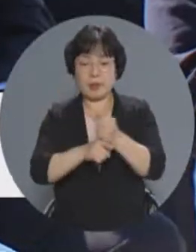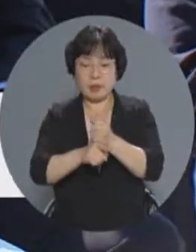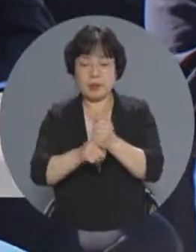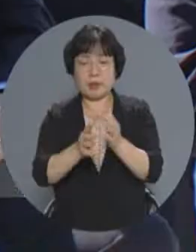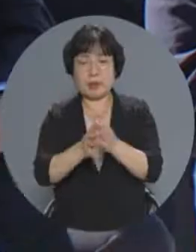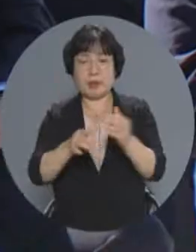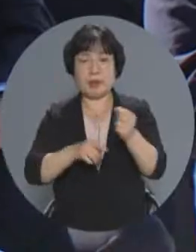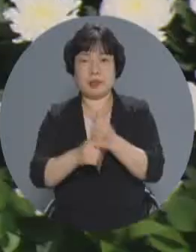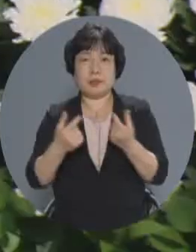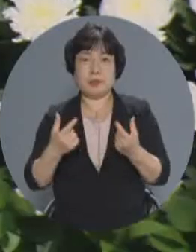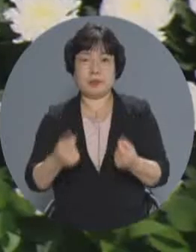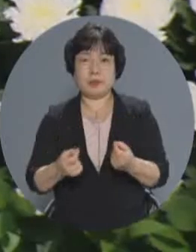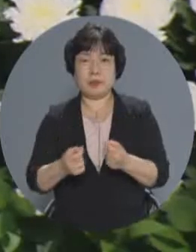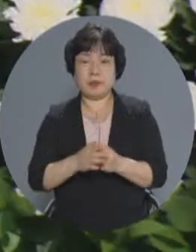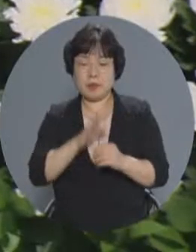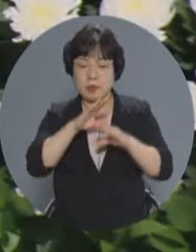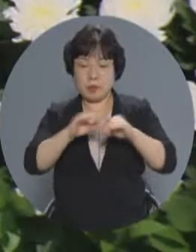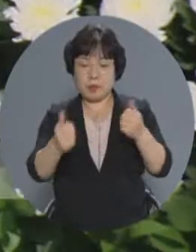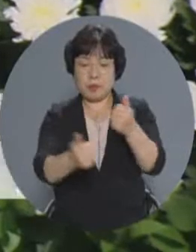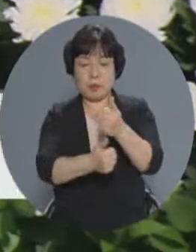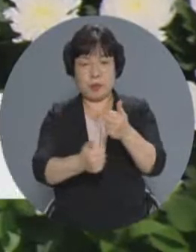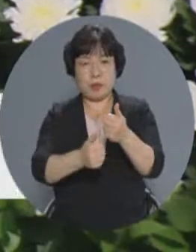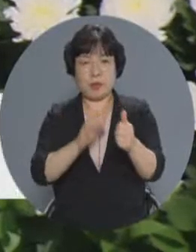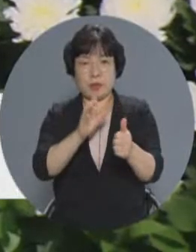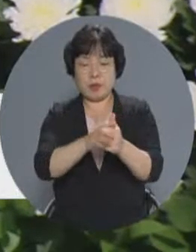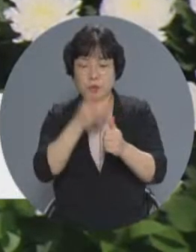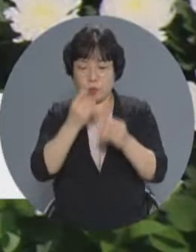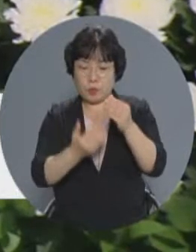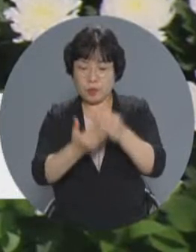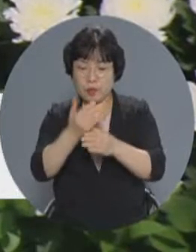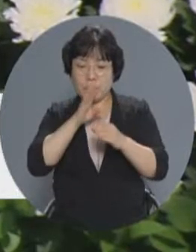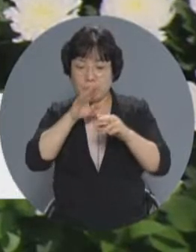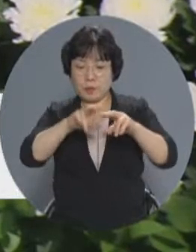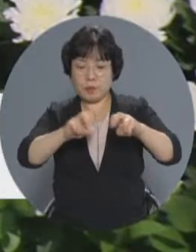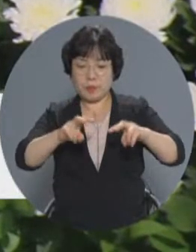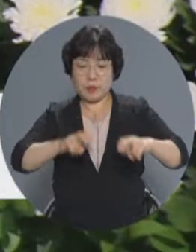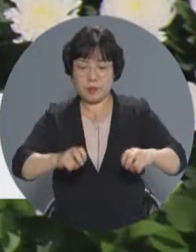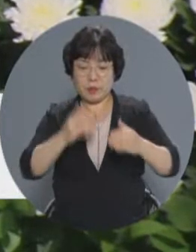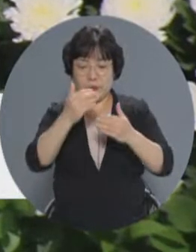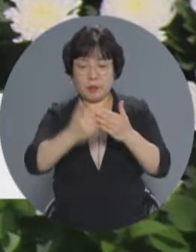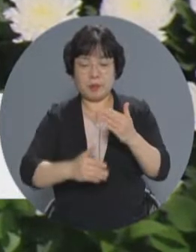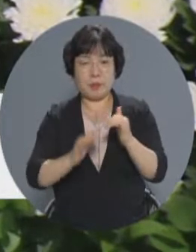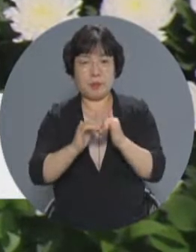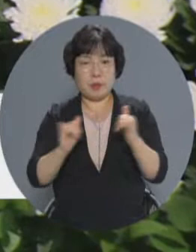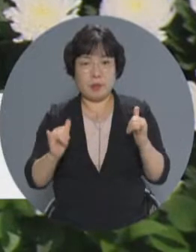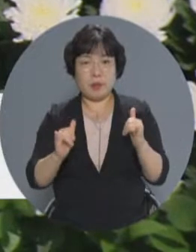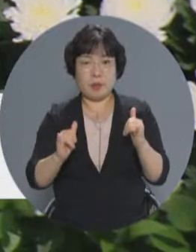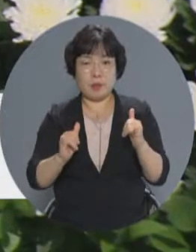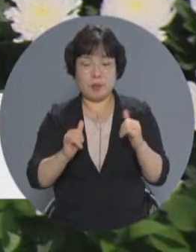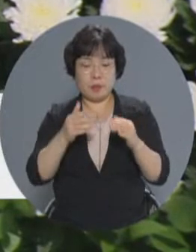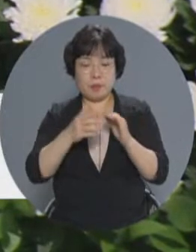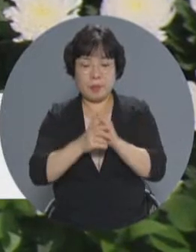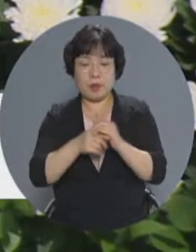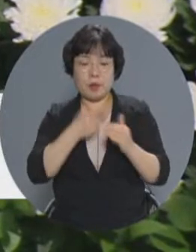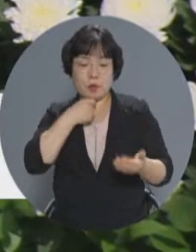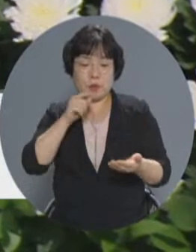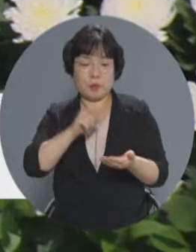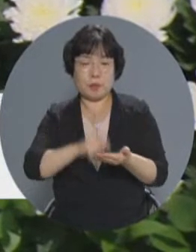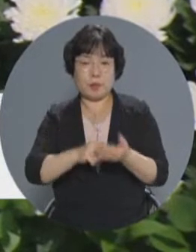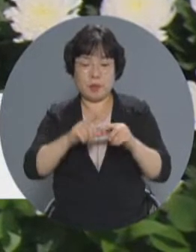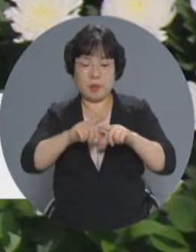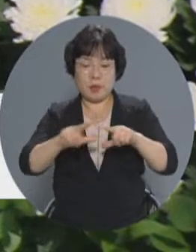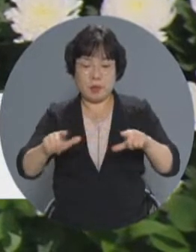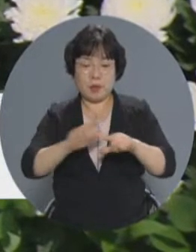의미이기도 합니다. 진실화해위원회에서 여순 사건의 진실규명과 유족들의 염원이 쉽게 해결될 수